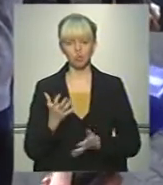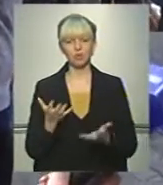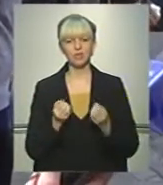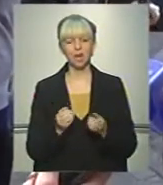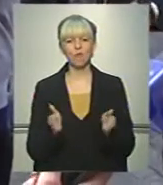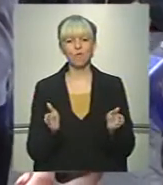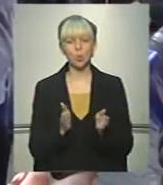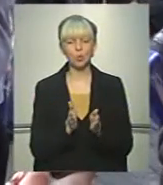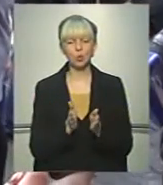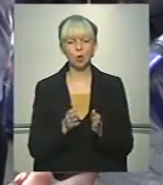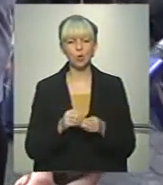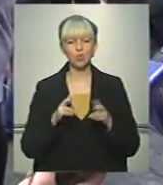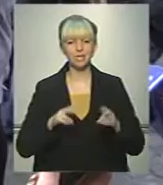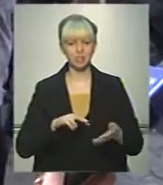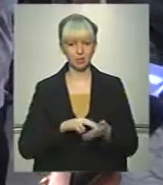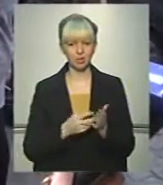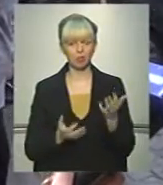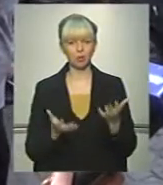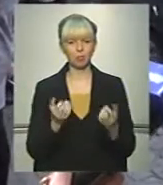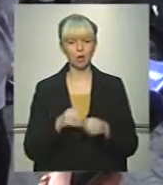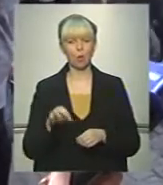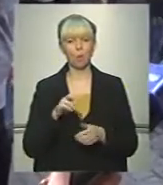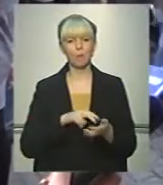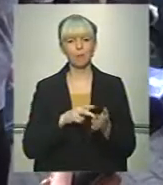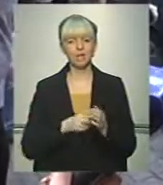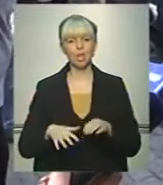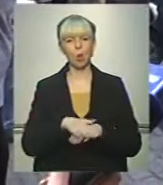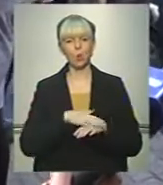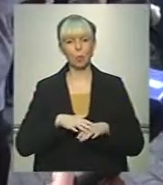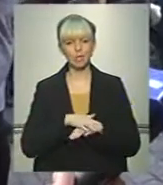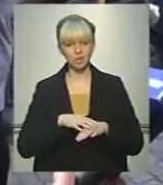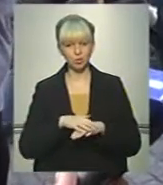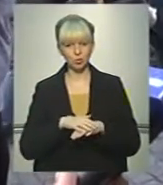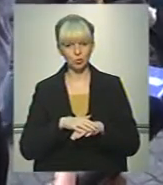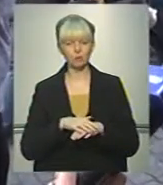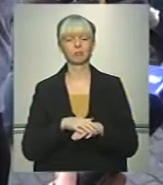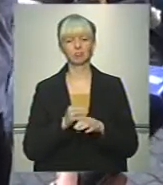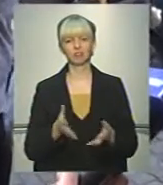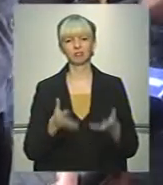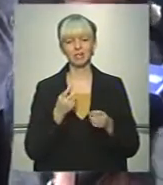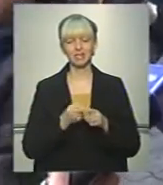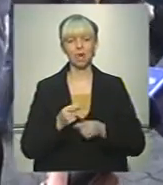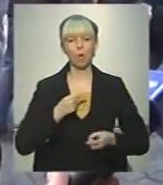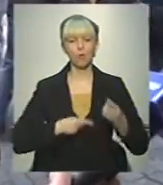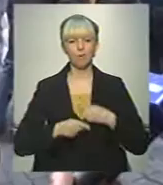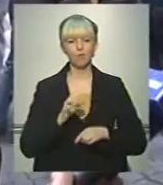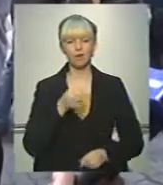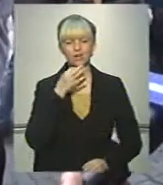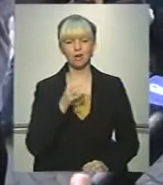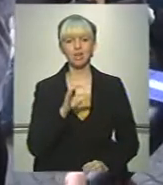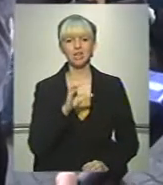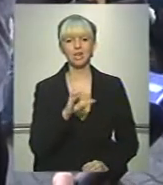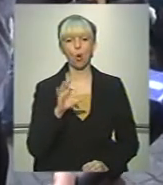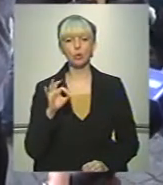в вузькопрофесійному плані. Якщо брати у плані громадянського суспільства, то, звісно, оце повернення, як сказав Сергій